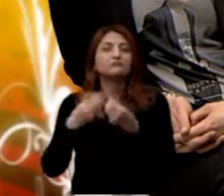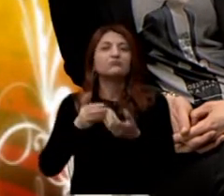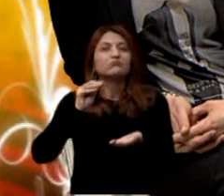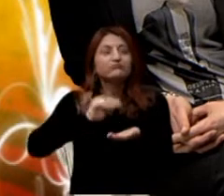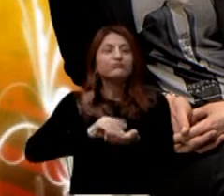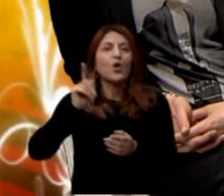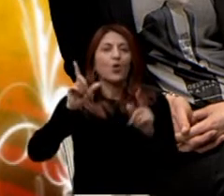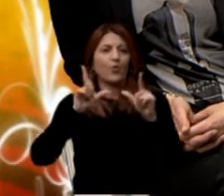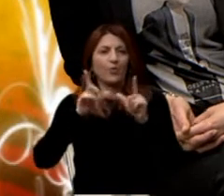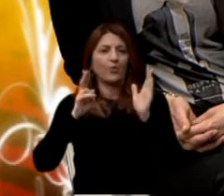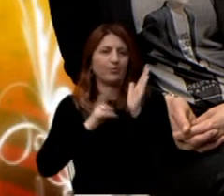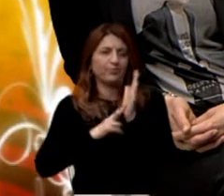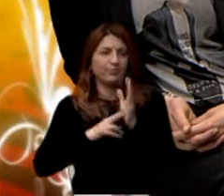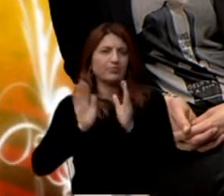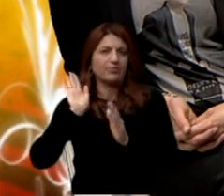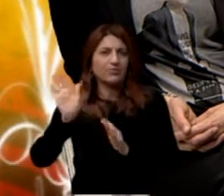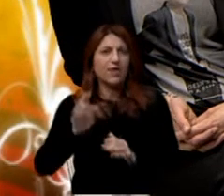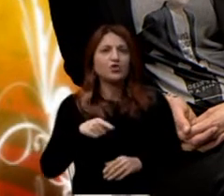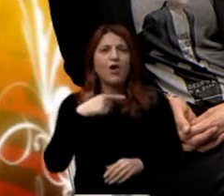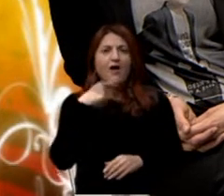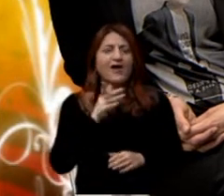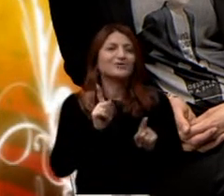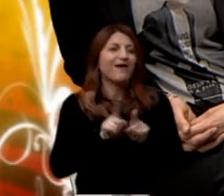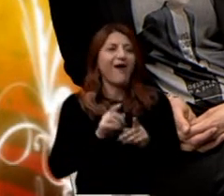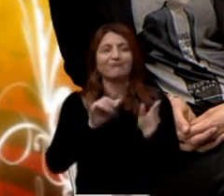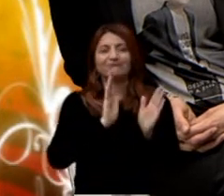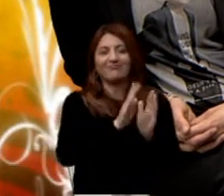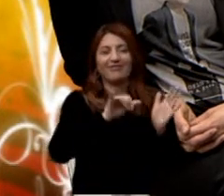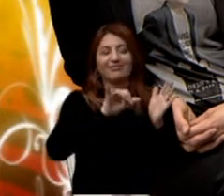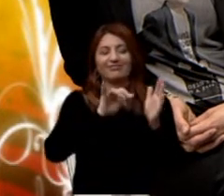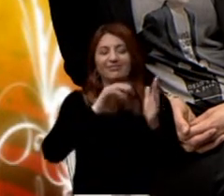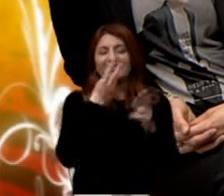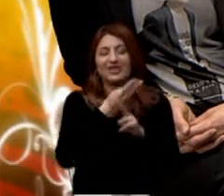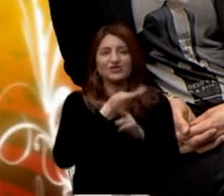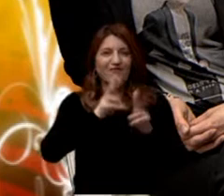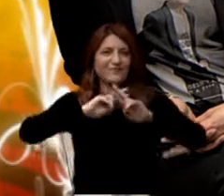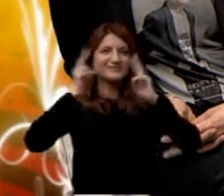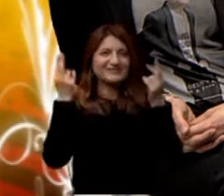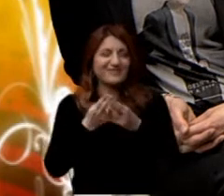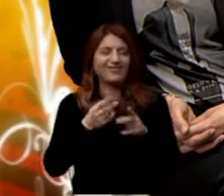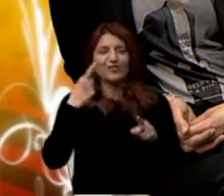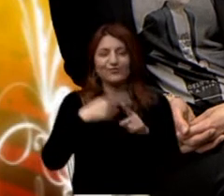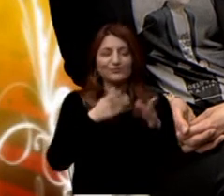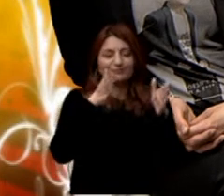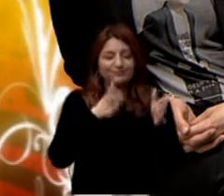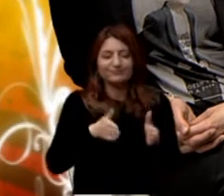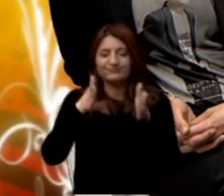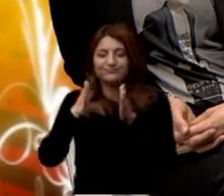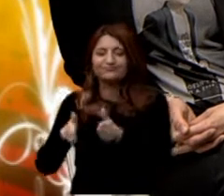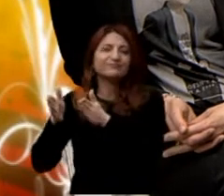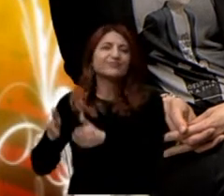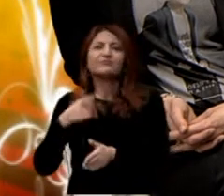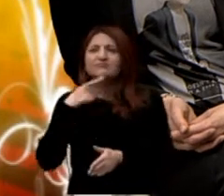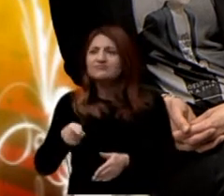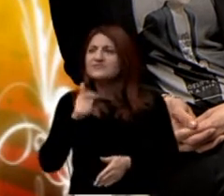narodima, gdje se zapravo kaže, to je klasifikacija država svijeta, gdje se države svijeta po udjelu starijih